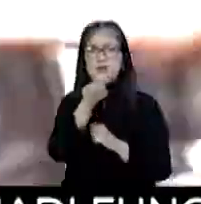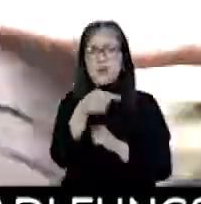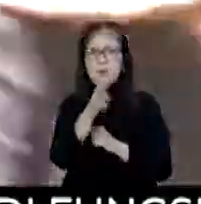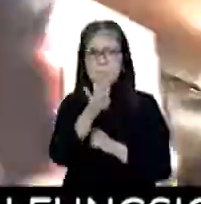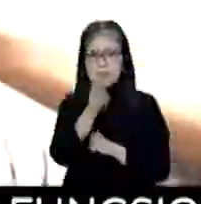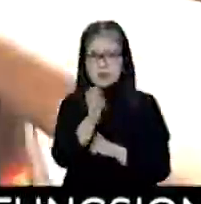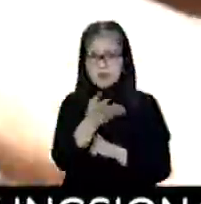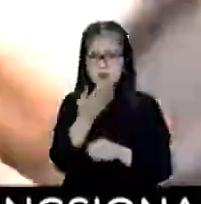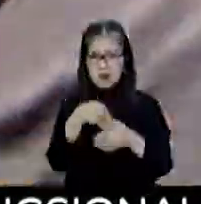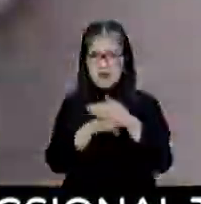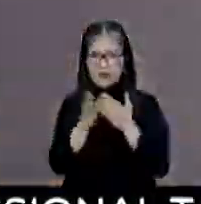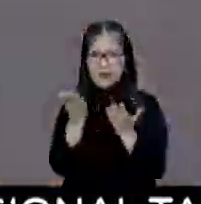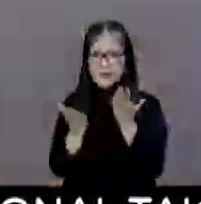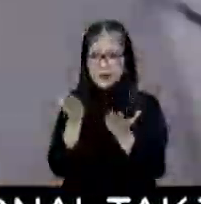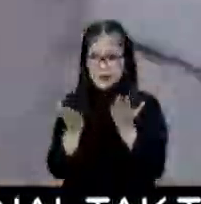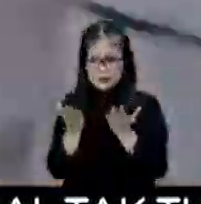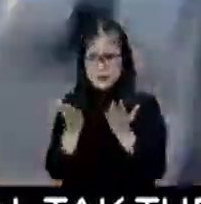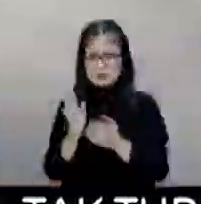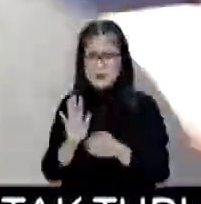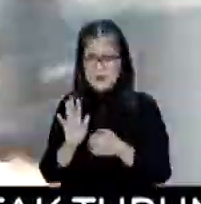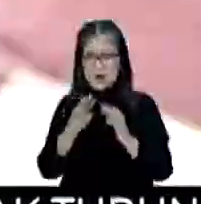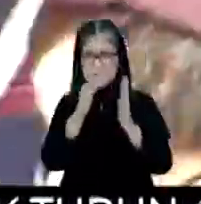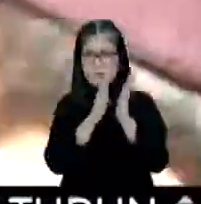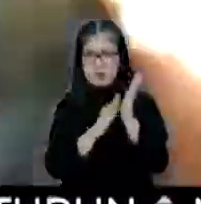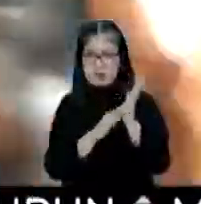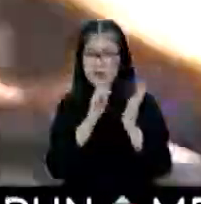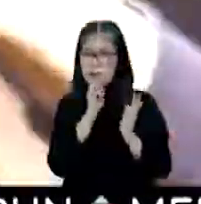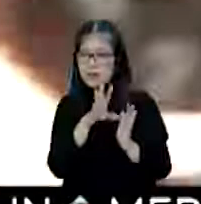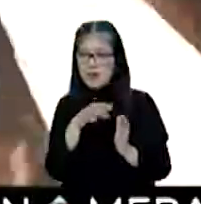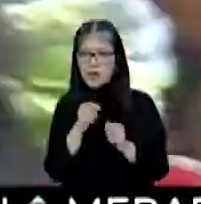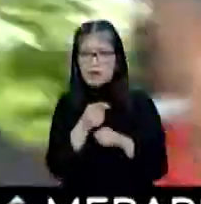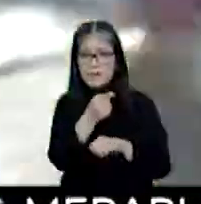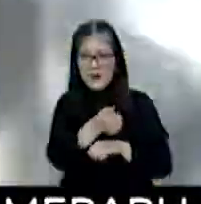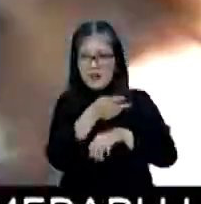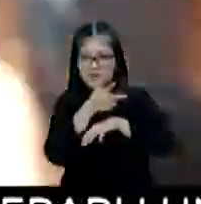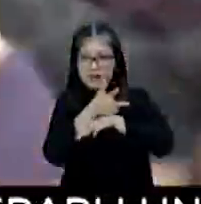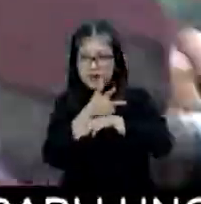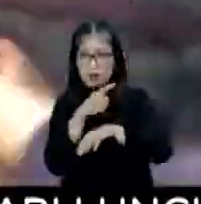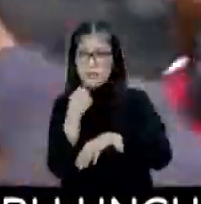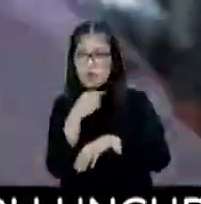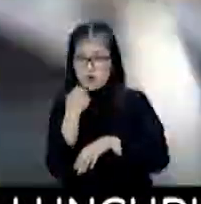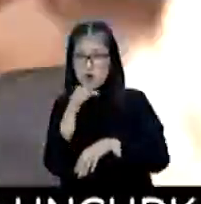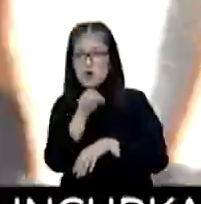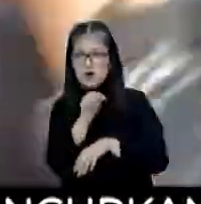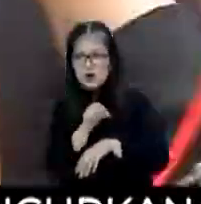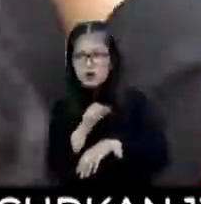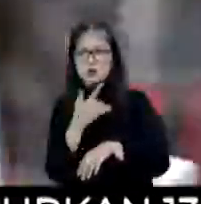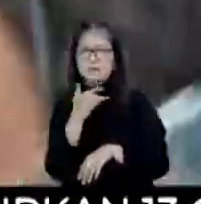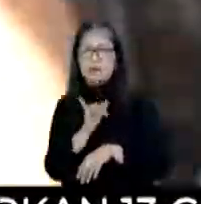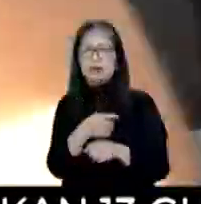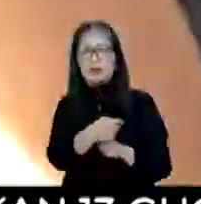online. Marcel mengaku pembelian konten Dea OnlyFans dalam link Google Drive hanya untuk konsumsi pribadi dan